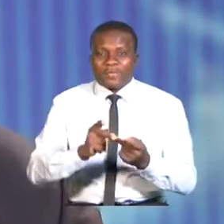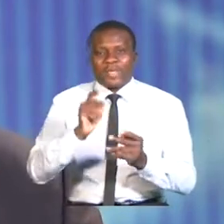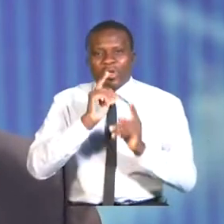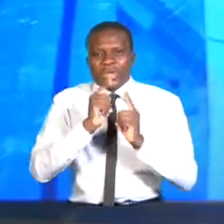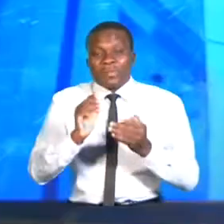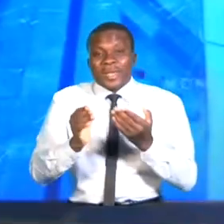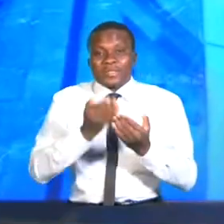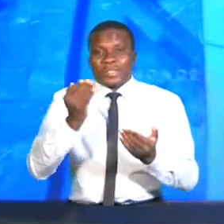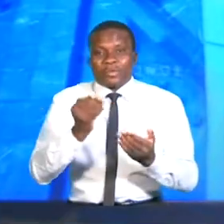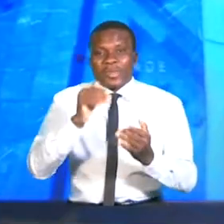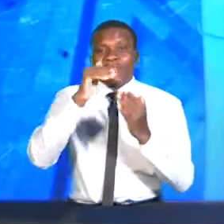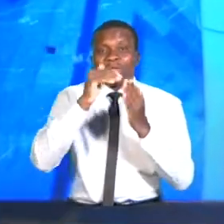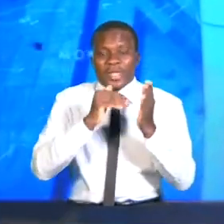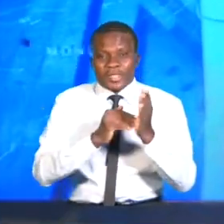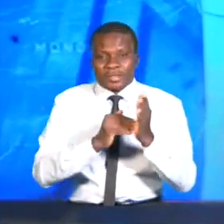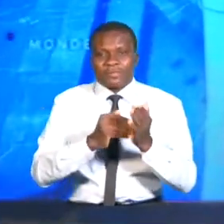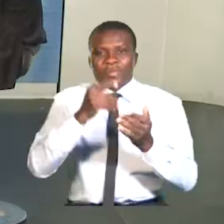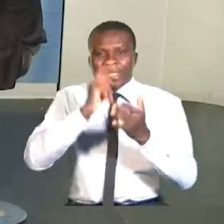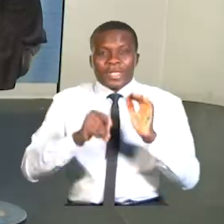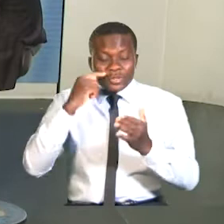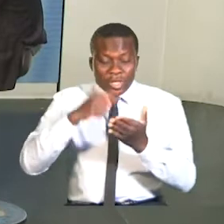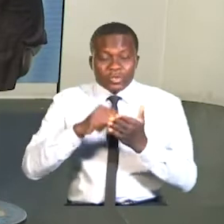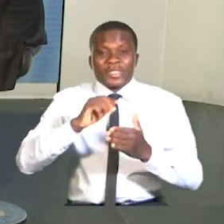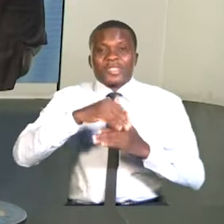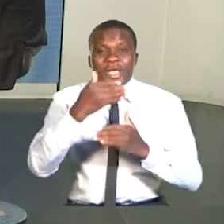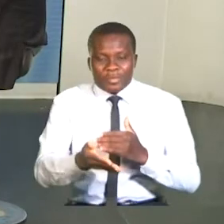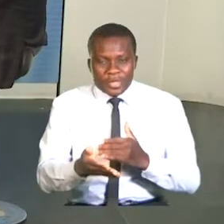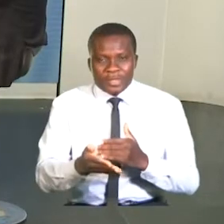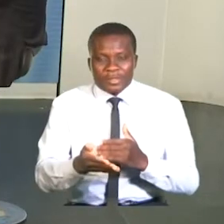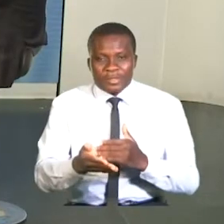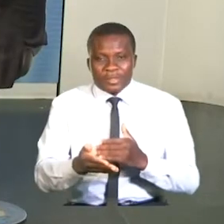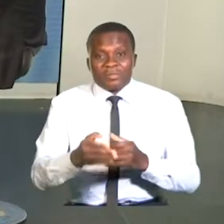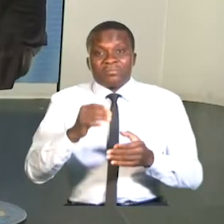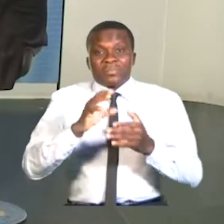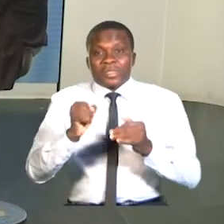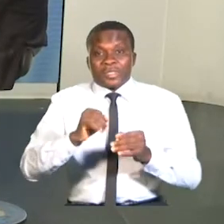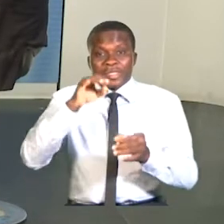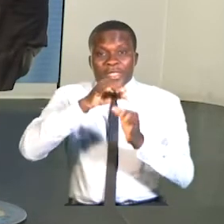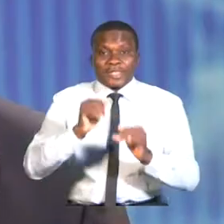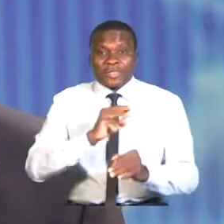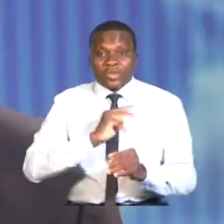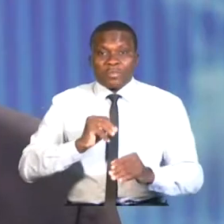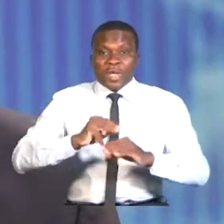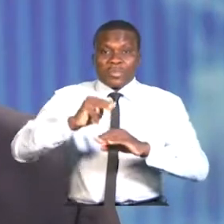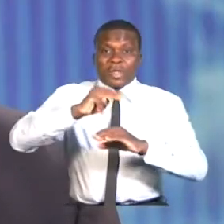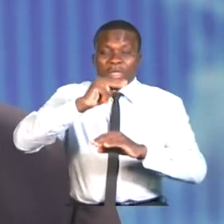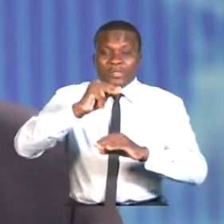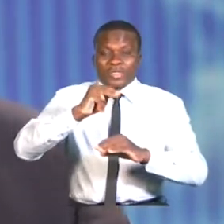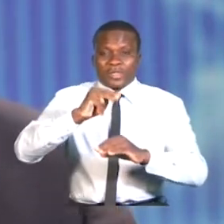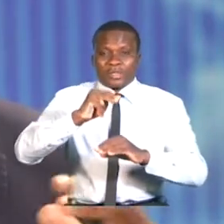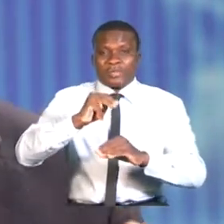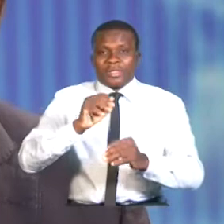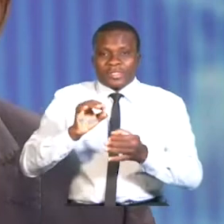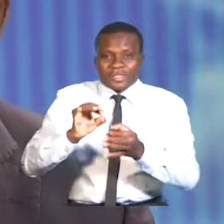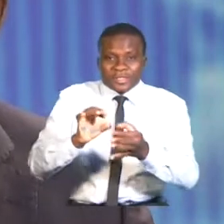parlé tout simplement de la liste et qu'est-ce qu'on a constaté par la suite des élus membres de la majorité